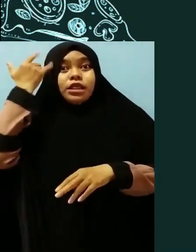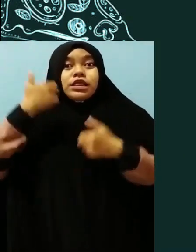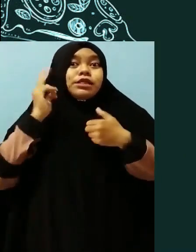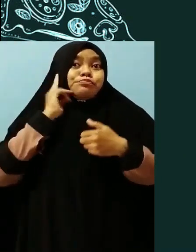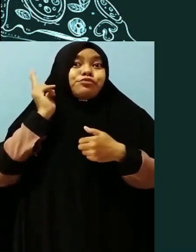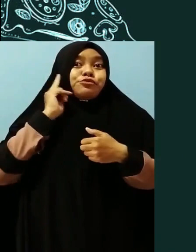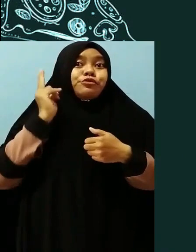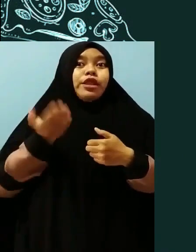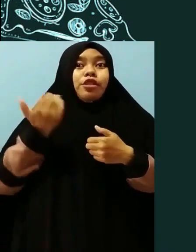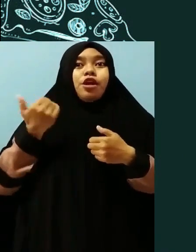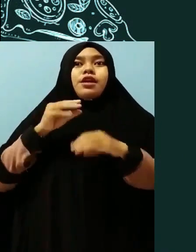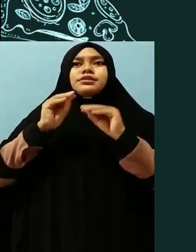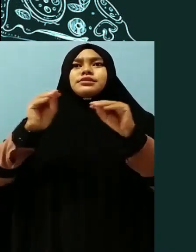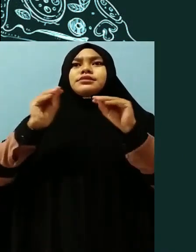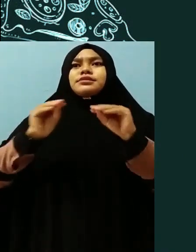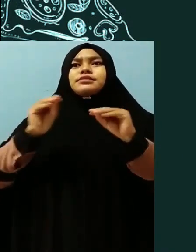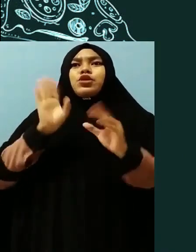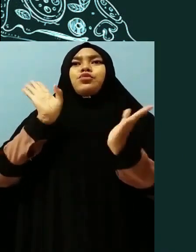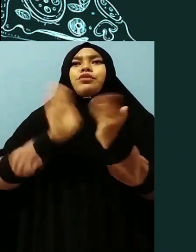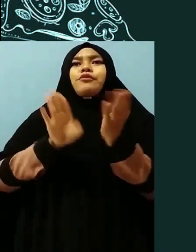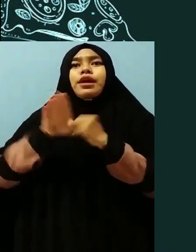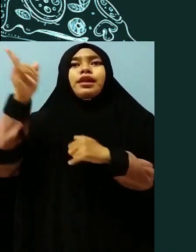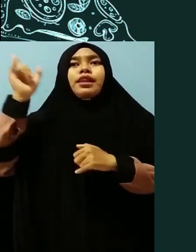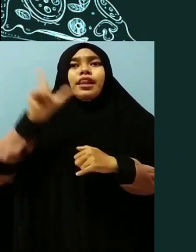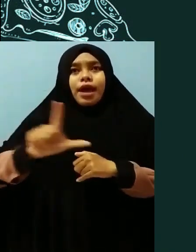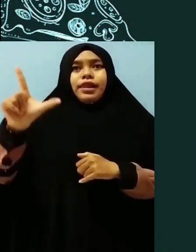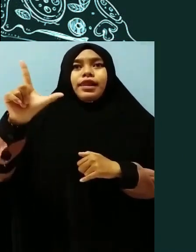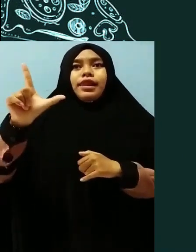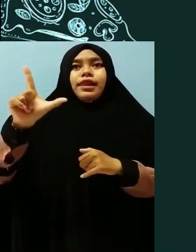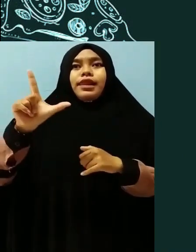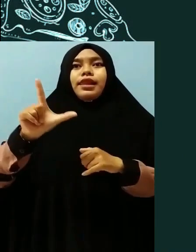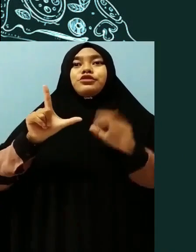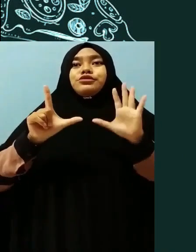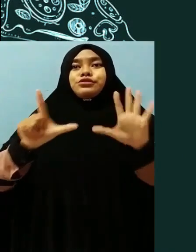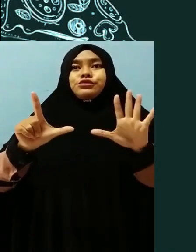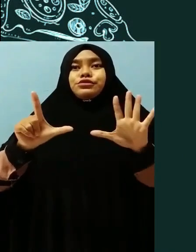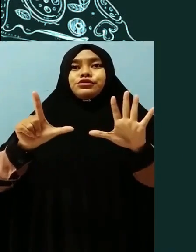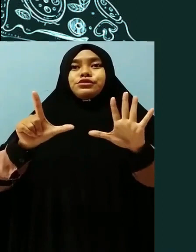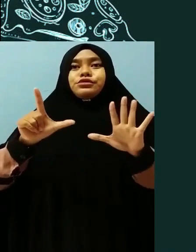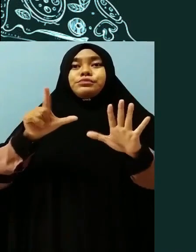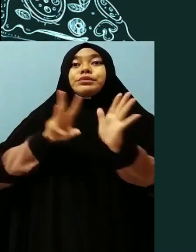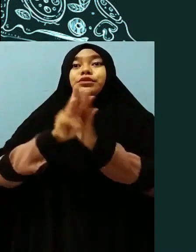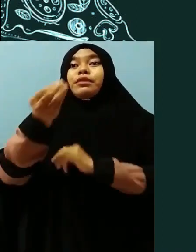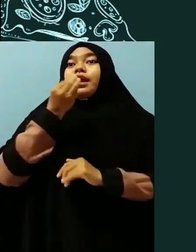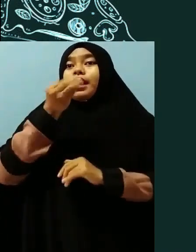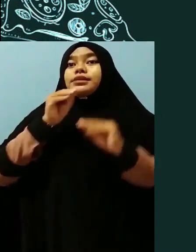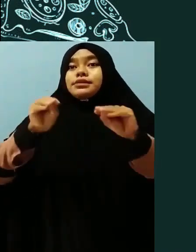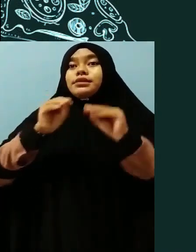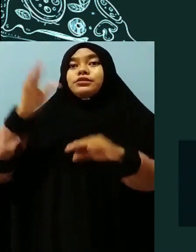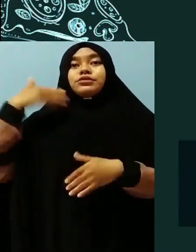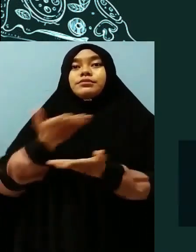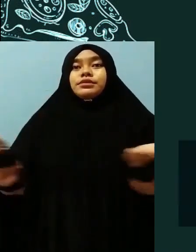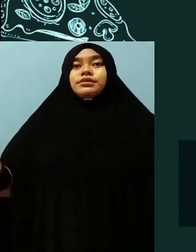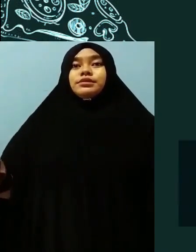tambah ingat, yuk Ibu Putri ajak kalian mengulang lagi 7 adab makan menurut ajaran